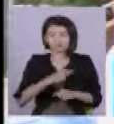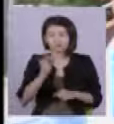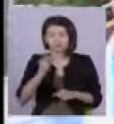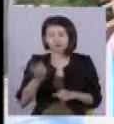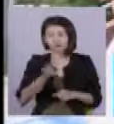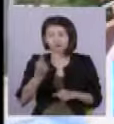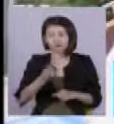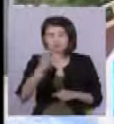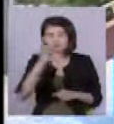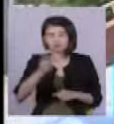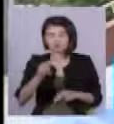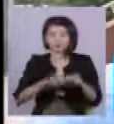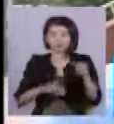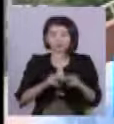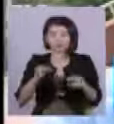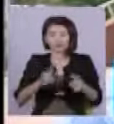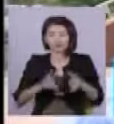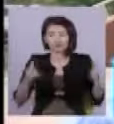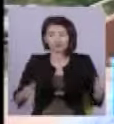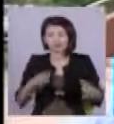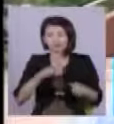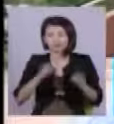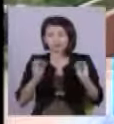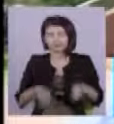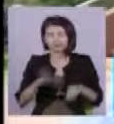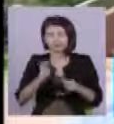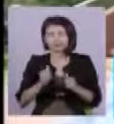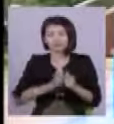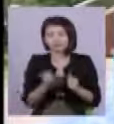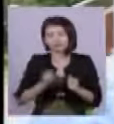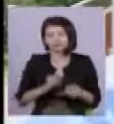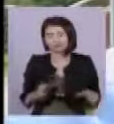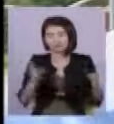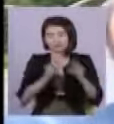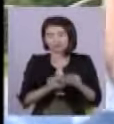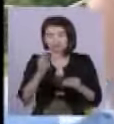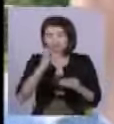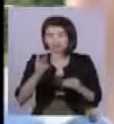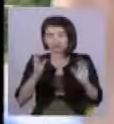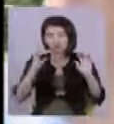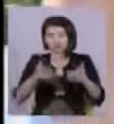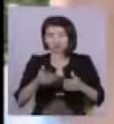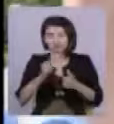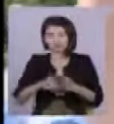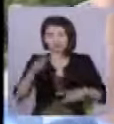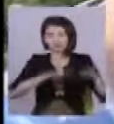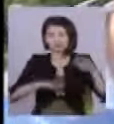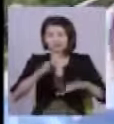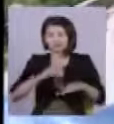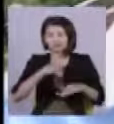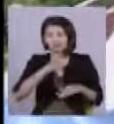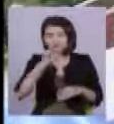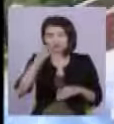өттік. Көңіл көтеру үшін кішкене ішкенімізде бар. Қайтарда мен достарымнан көз жазып қалдым. Содан ертісті жүзіп өтпек болдым. Ағашқа